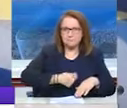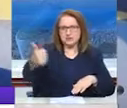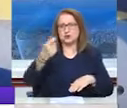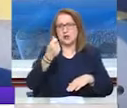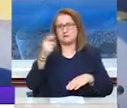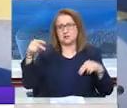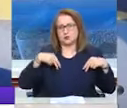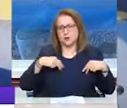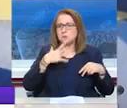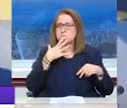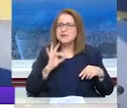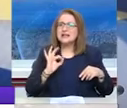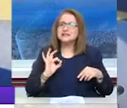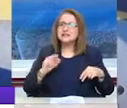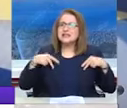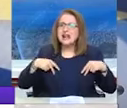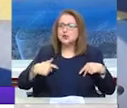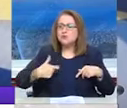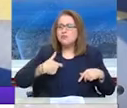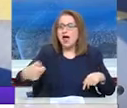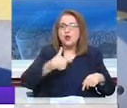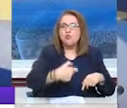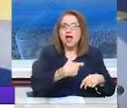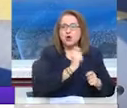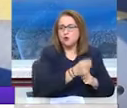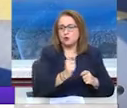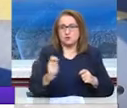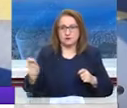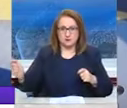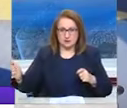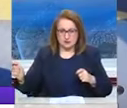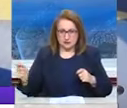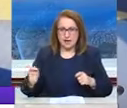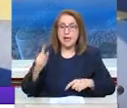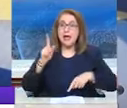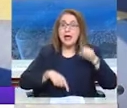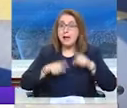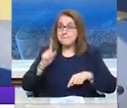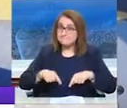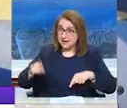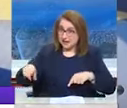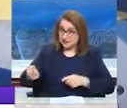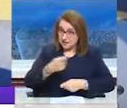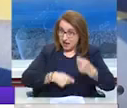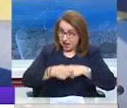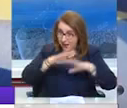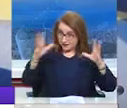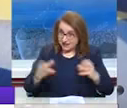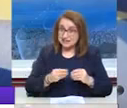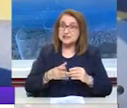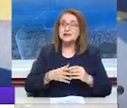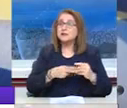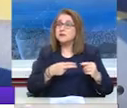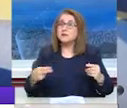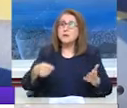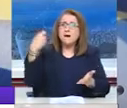ενίσχυση χορηγείται προς επιχειρήσεις απευθείας από το κράτος στο πλαίσιο του ηλεκτρονικού συστήματος